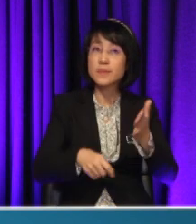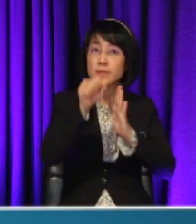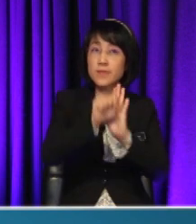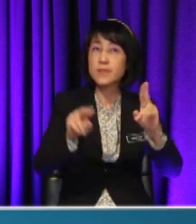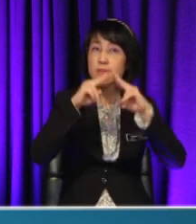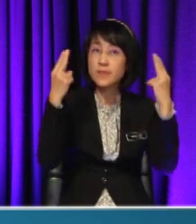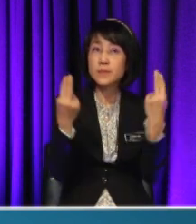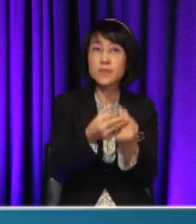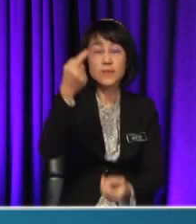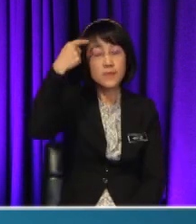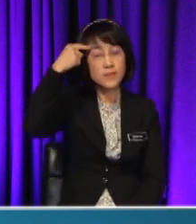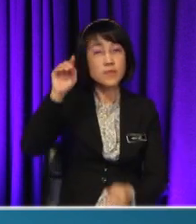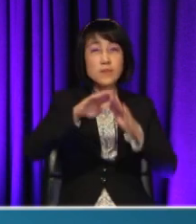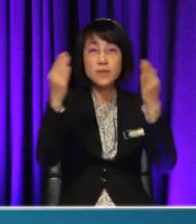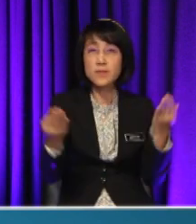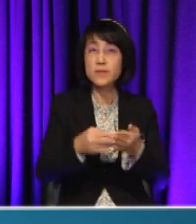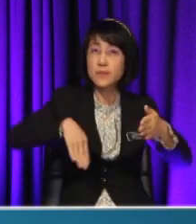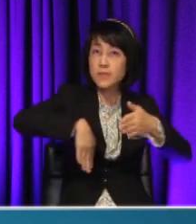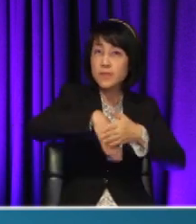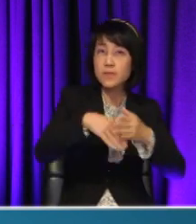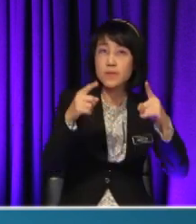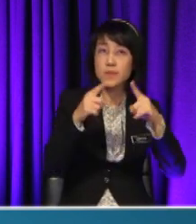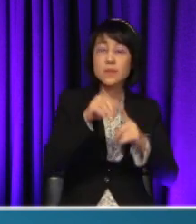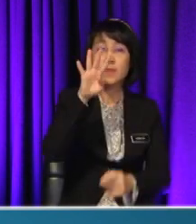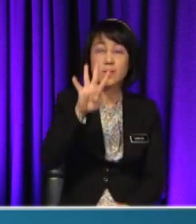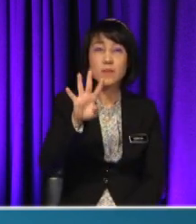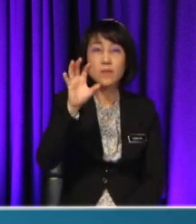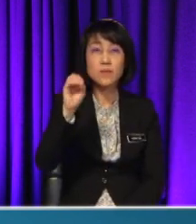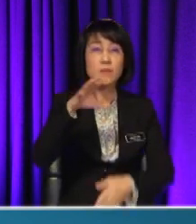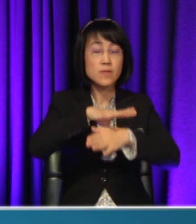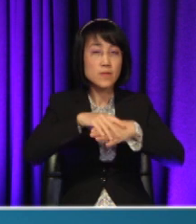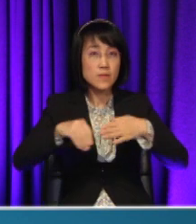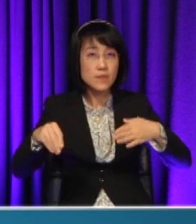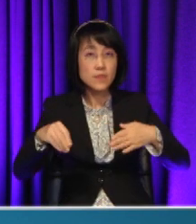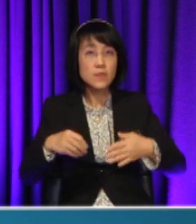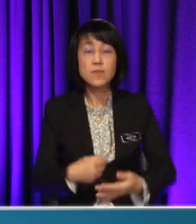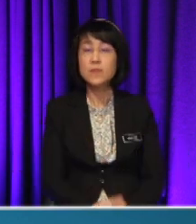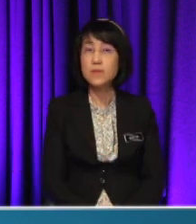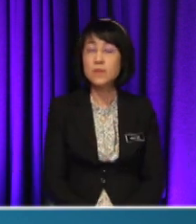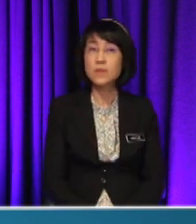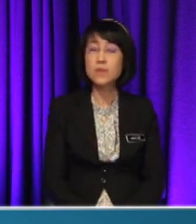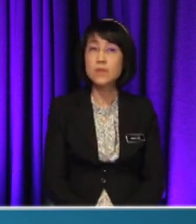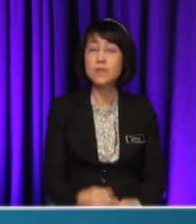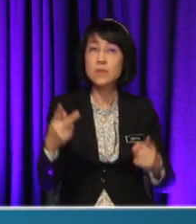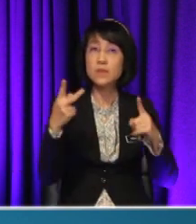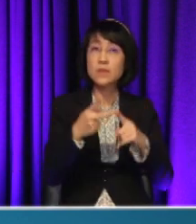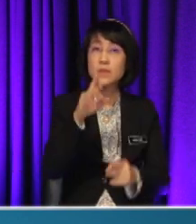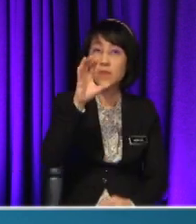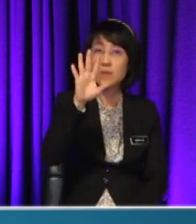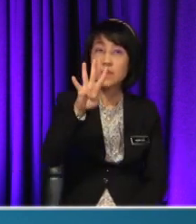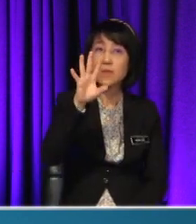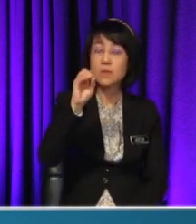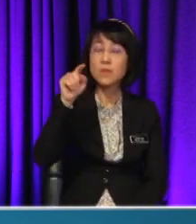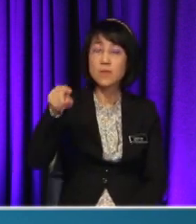bagi bola sepak kepada 40 Ringgit kepada 40 populehan 00